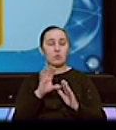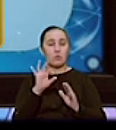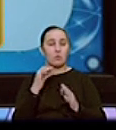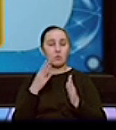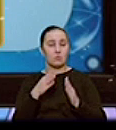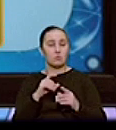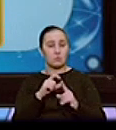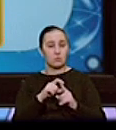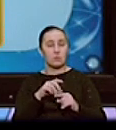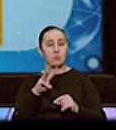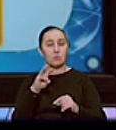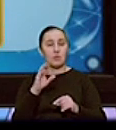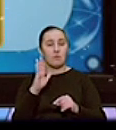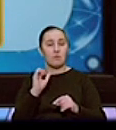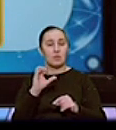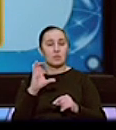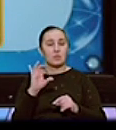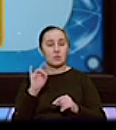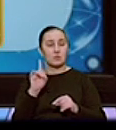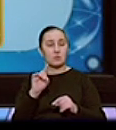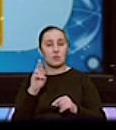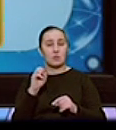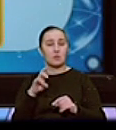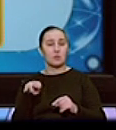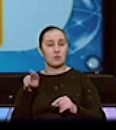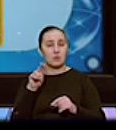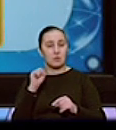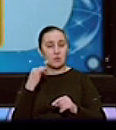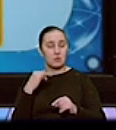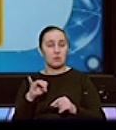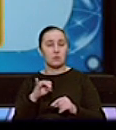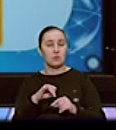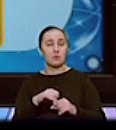so'z. Mevasiz. Qanday?